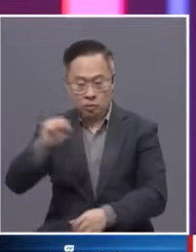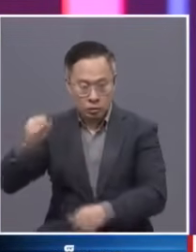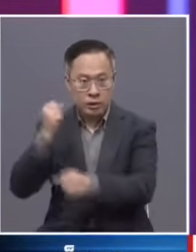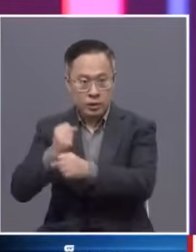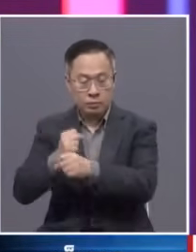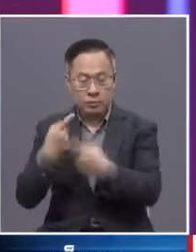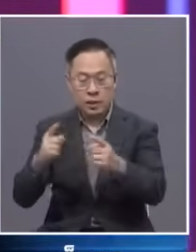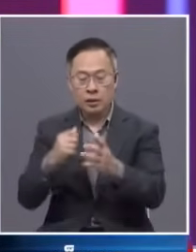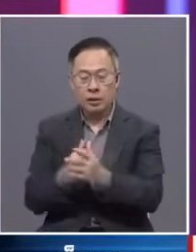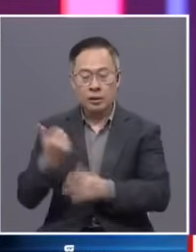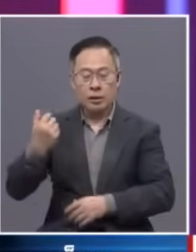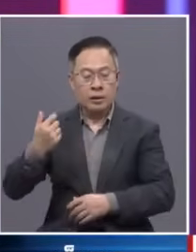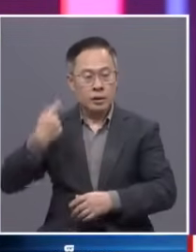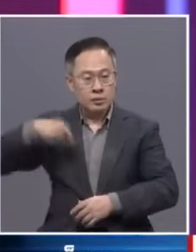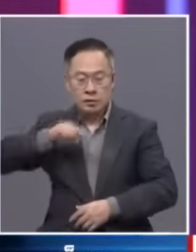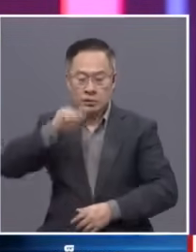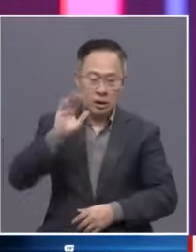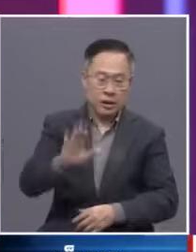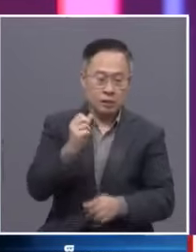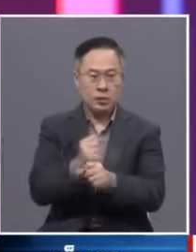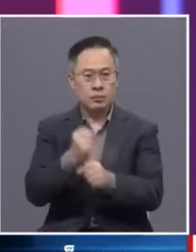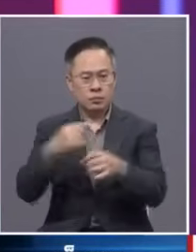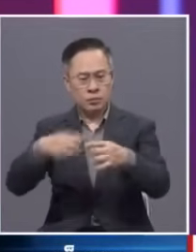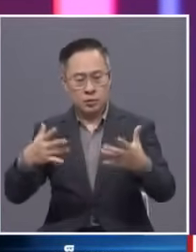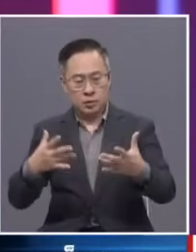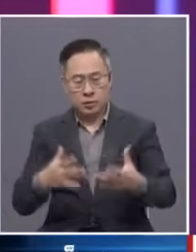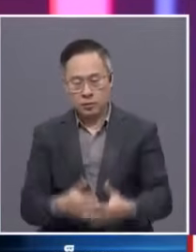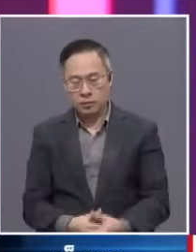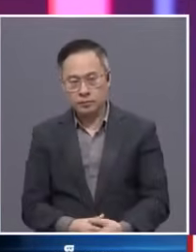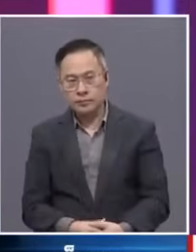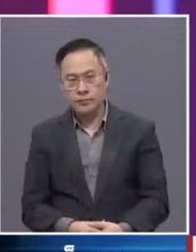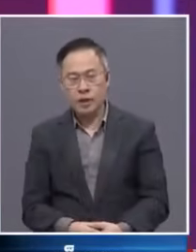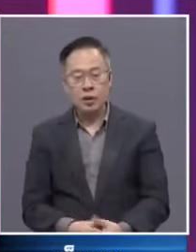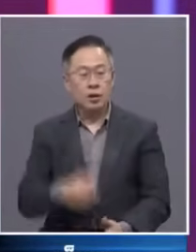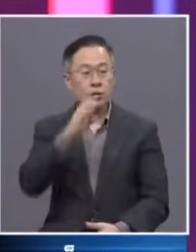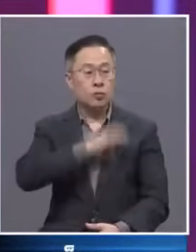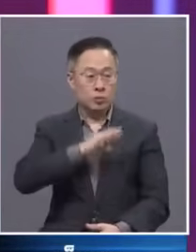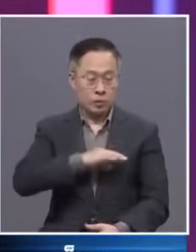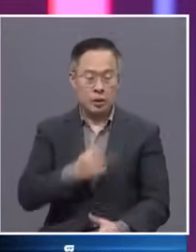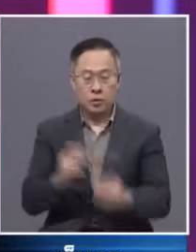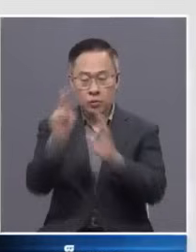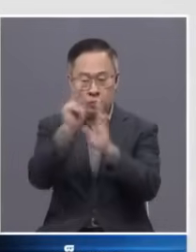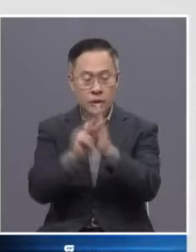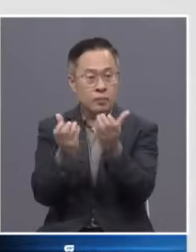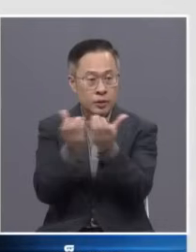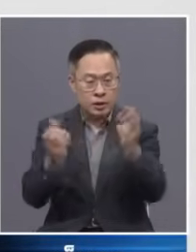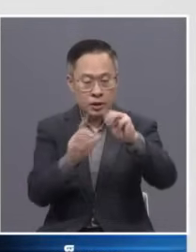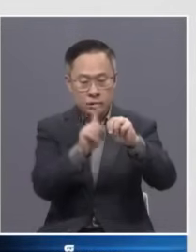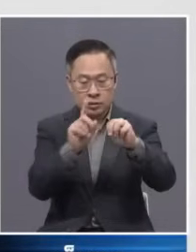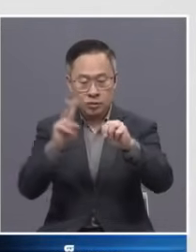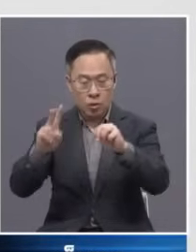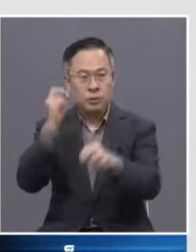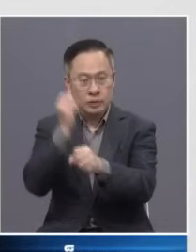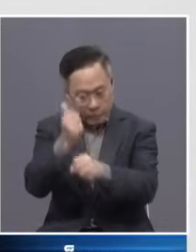ะแก้ได้อยู่ไหมมุมมองส่วนตัวของคุณปิยบุตรเนี่ยให้สัมภาษณ์อย่างนี้ครับบอกว่าเห็นว่ายังแก้ได้อยู่บางประเด็น